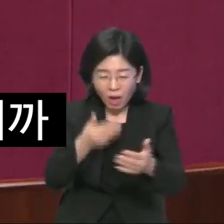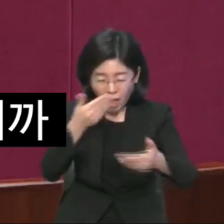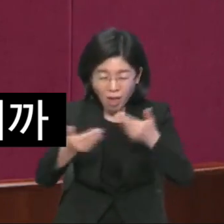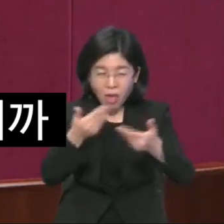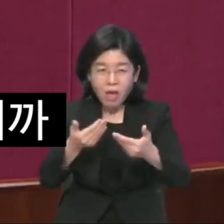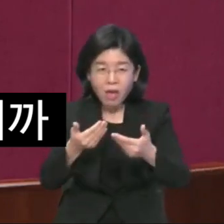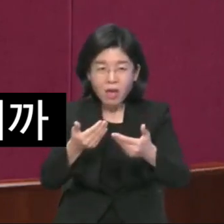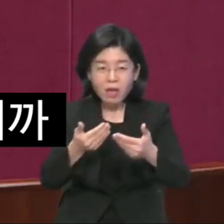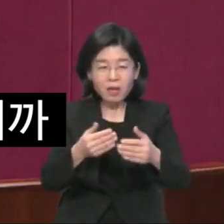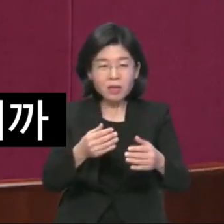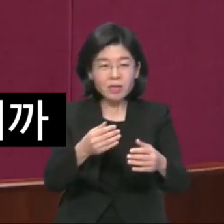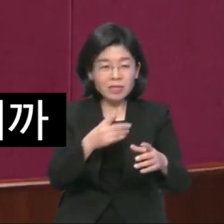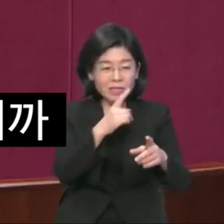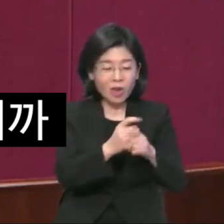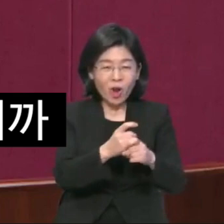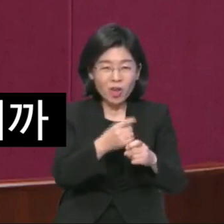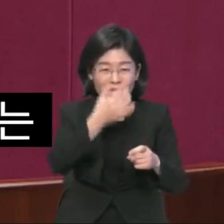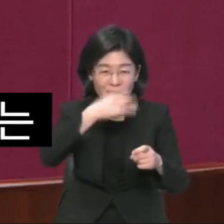일이 있습니까?